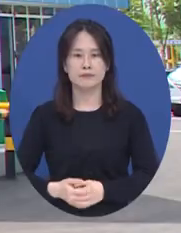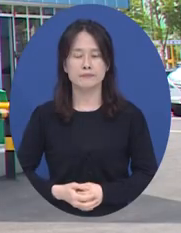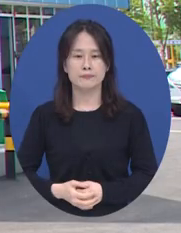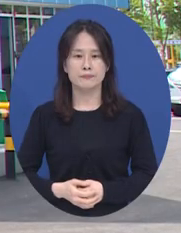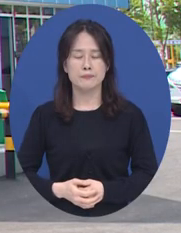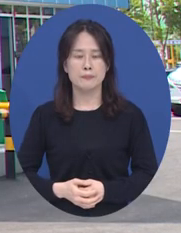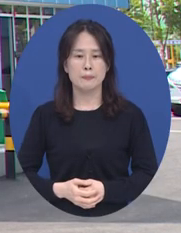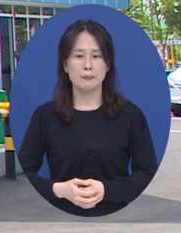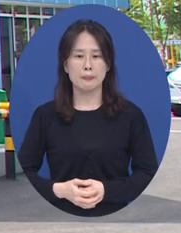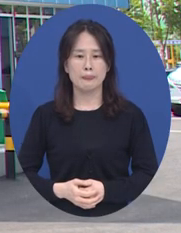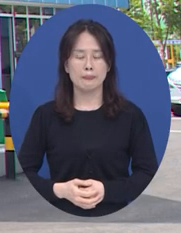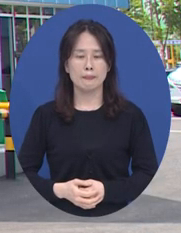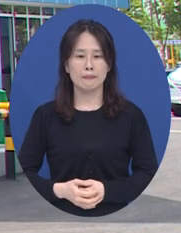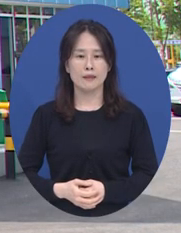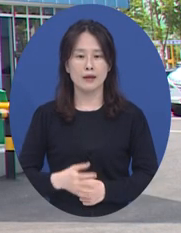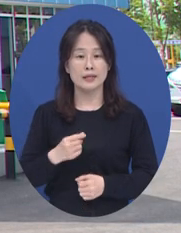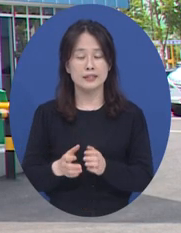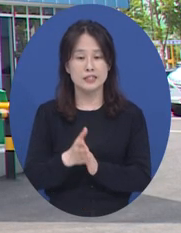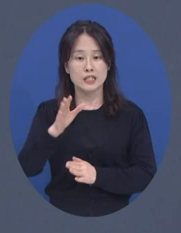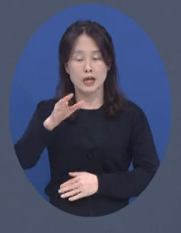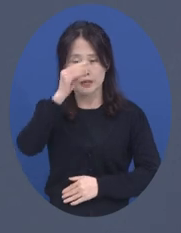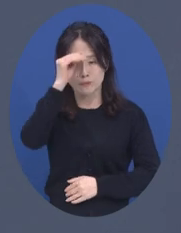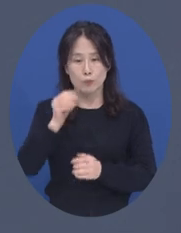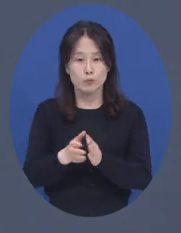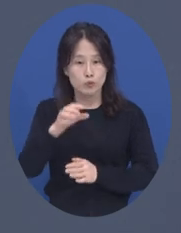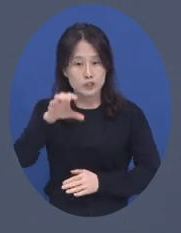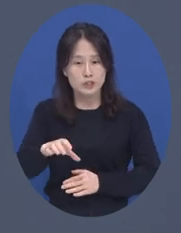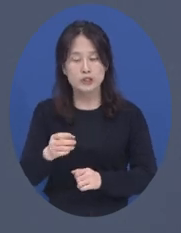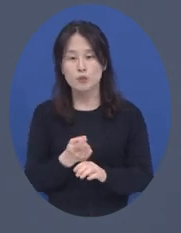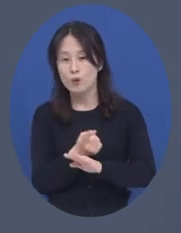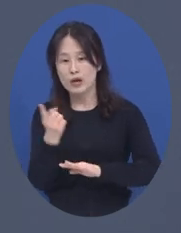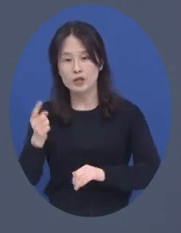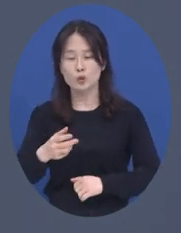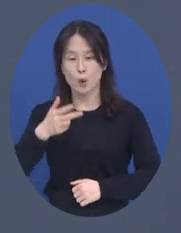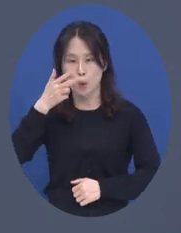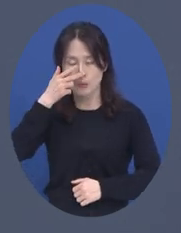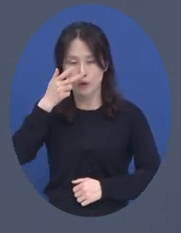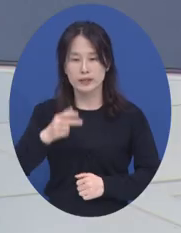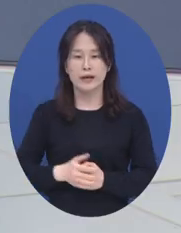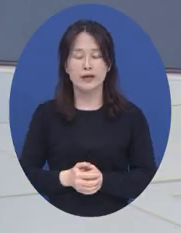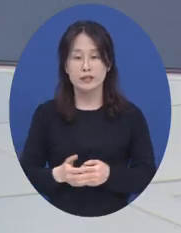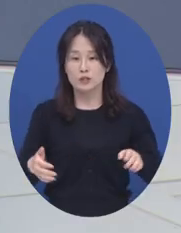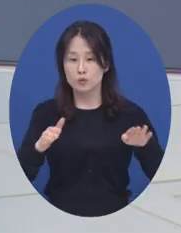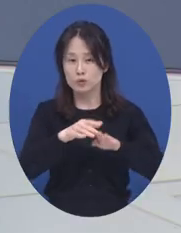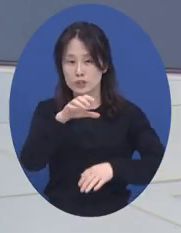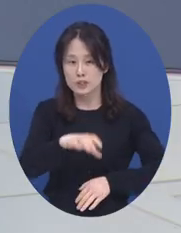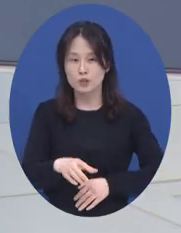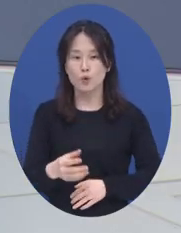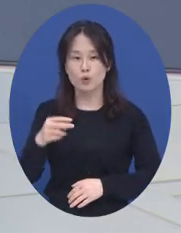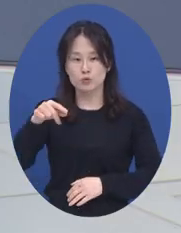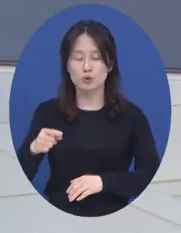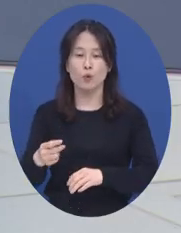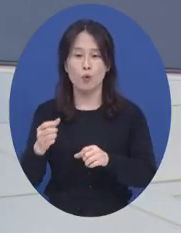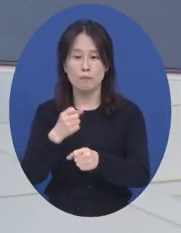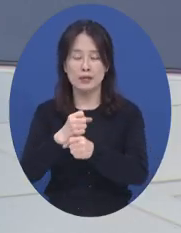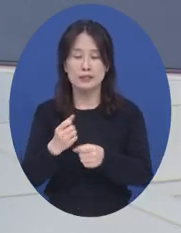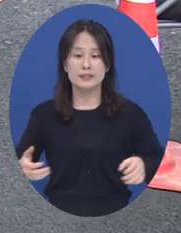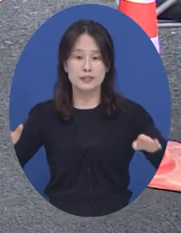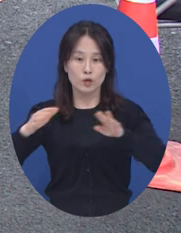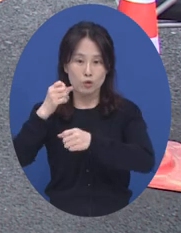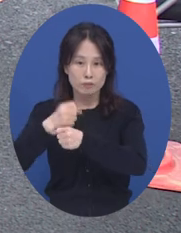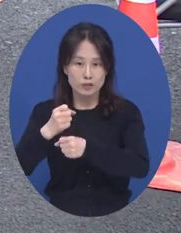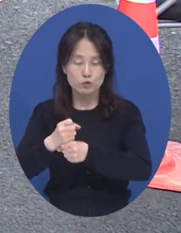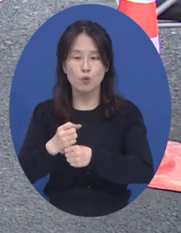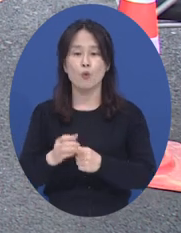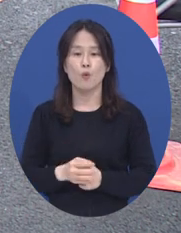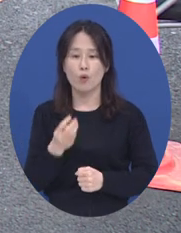있습니다. 경기도는 안산 수소 시범도시 조성 외에도 평택 수소 교통 복합 기지 및 수소 생산 시설 구축과